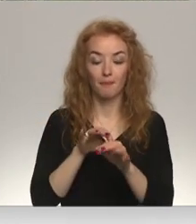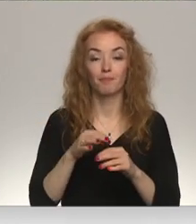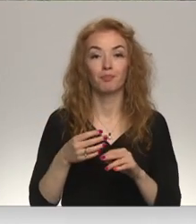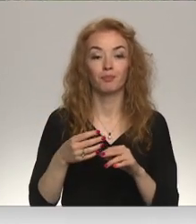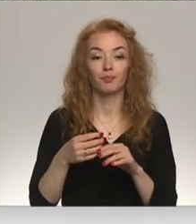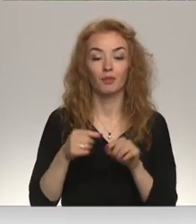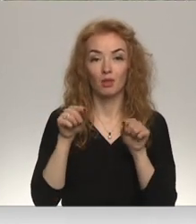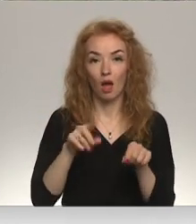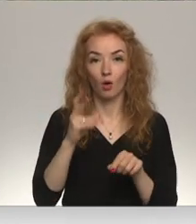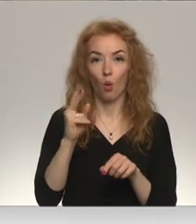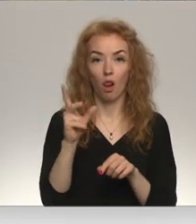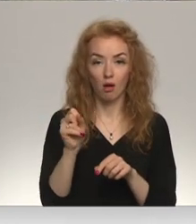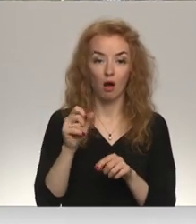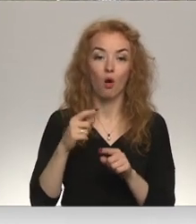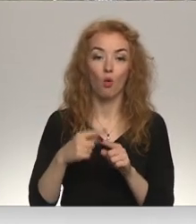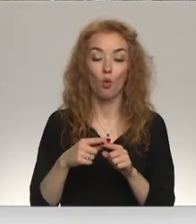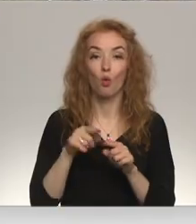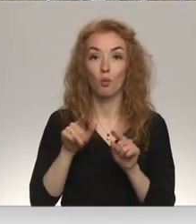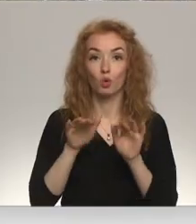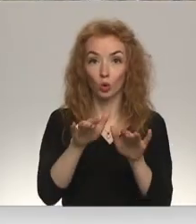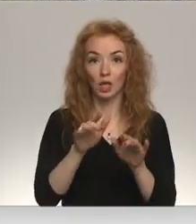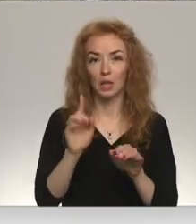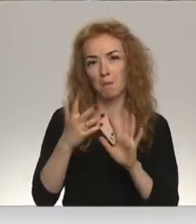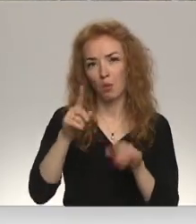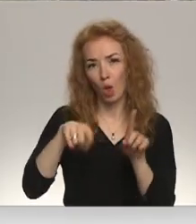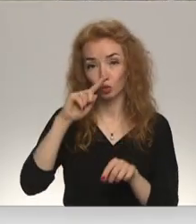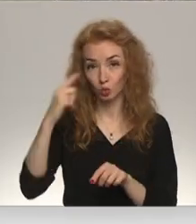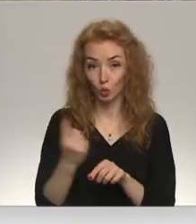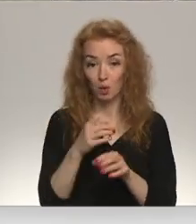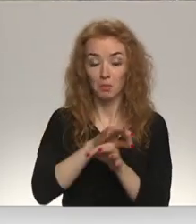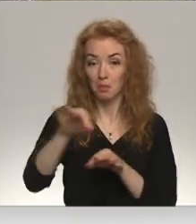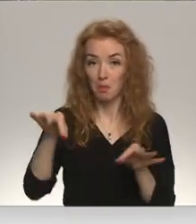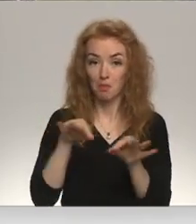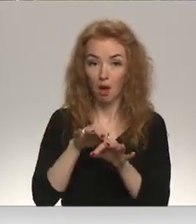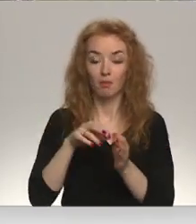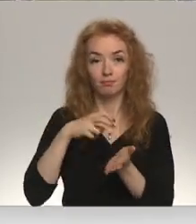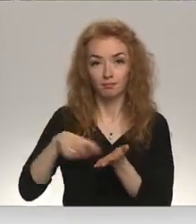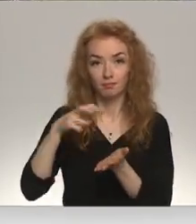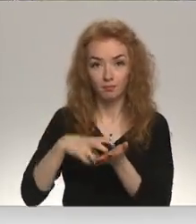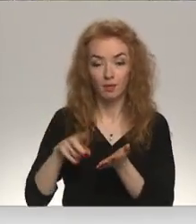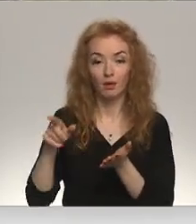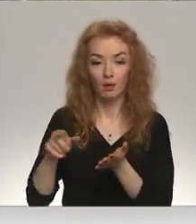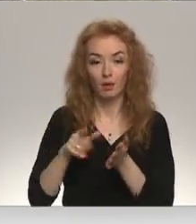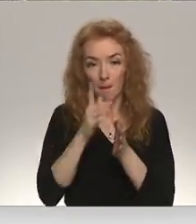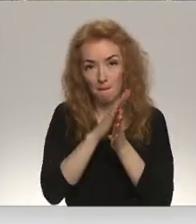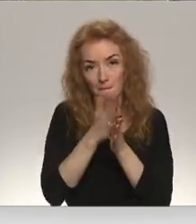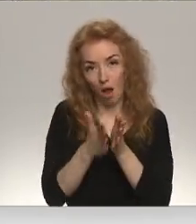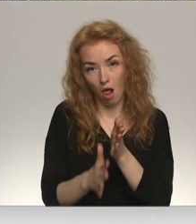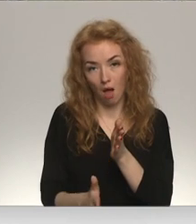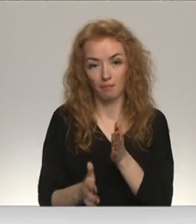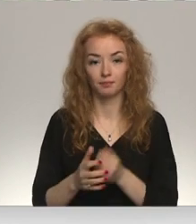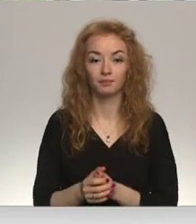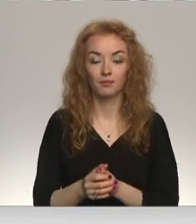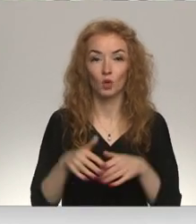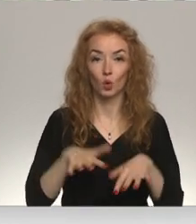Tā mums ir Kolka. Process ilgst vien dažas stundas un mērījums tiek veikts ejot gar viļņu nograustā krasta malu. Tā kā